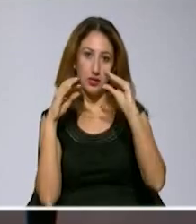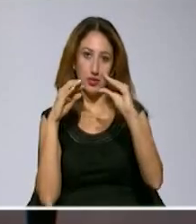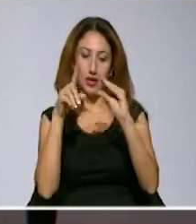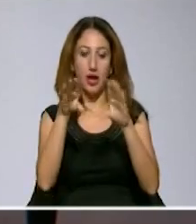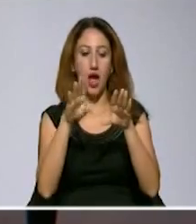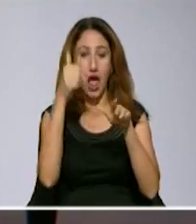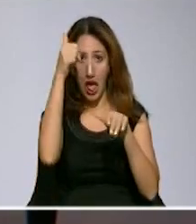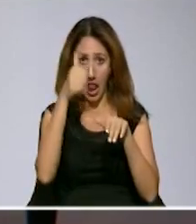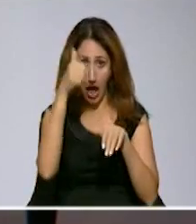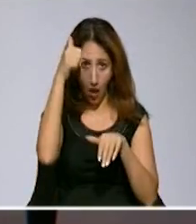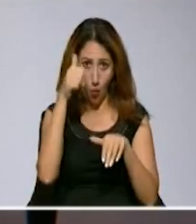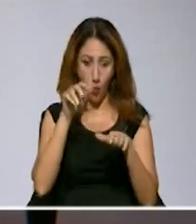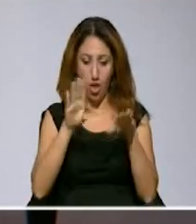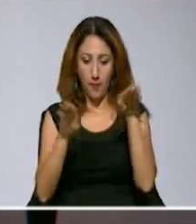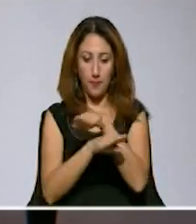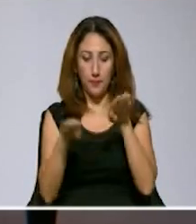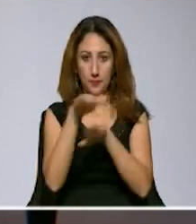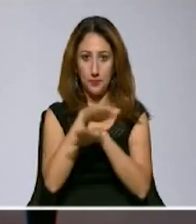ترتيب.